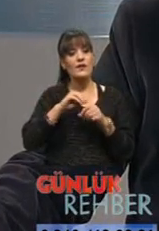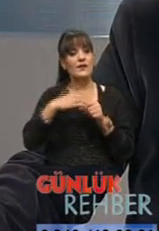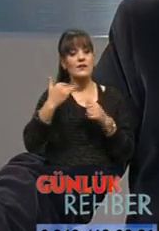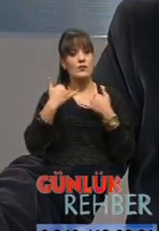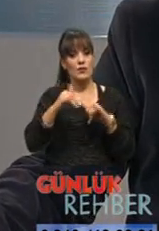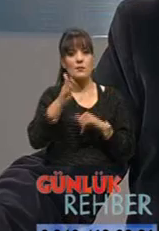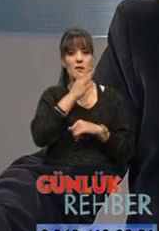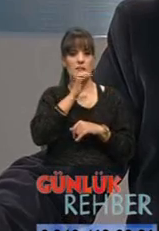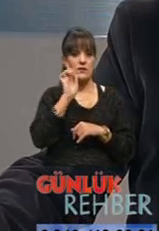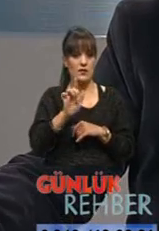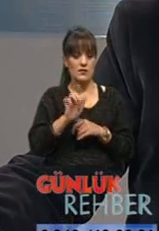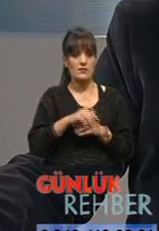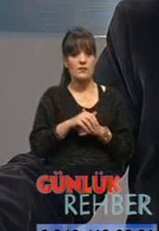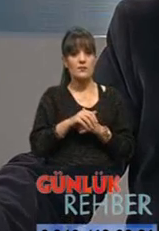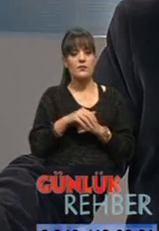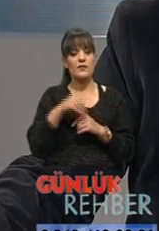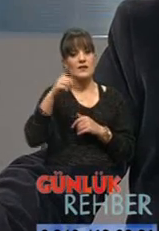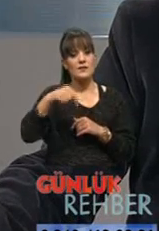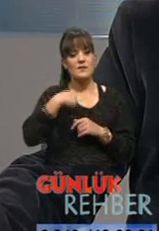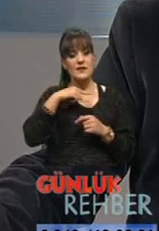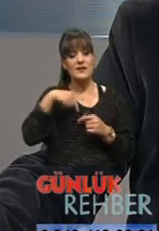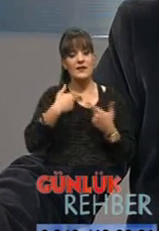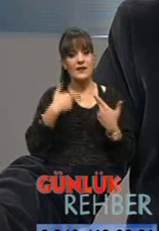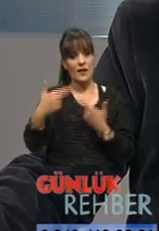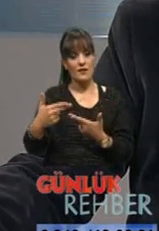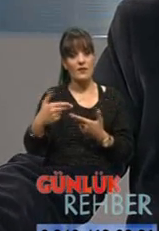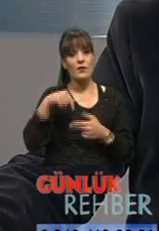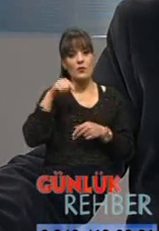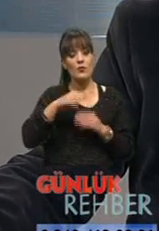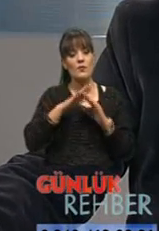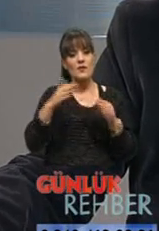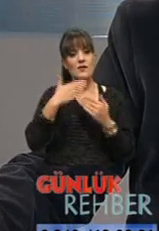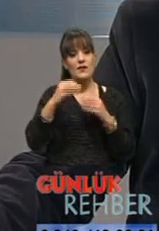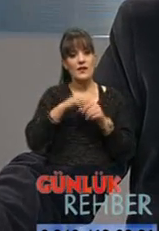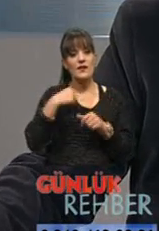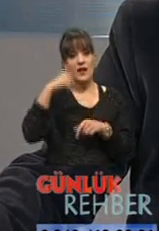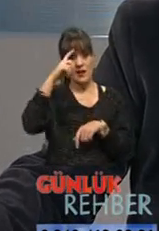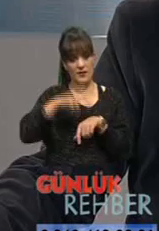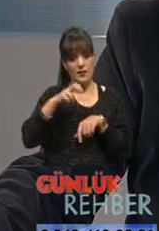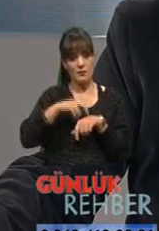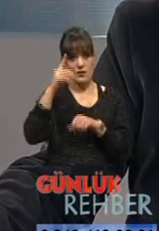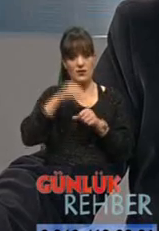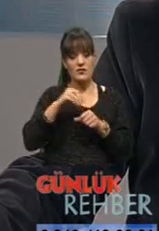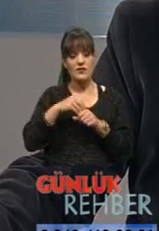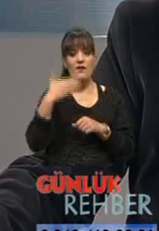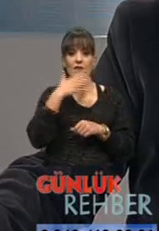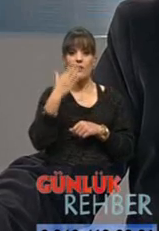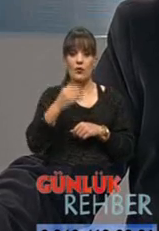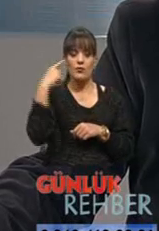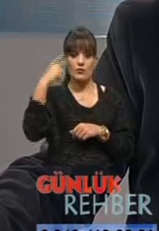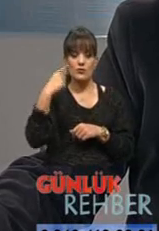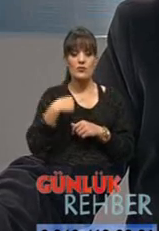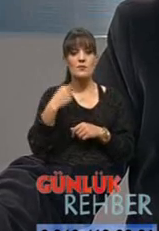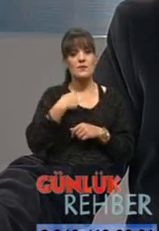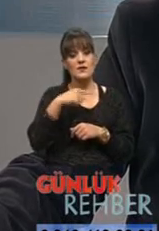da bilmesi lazım. Sizlerin de bizleri davet etmeniz bu masa tenisini tanıtma noktasında faydalı oldu diye